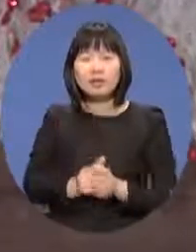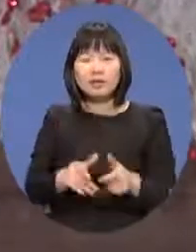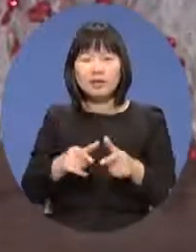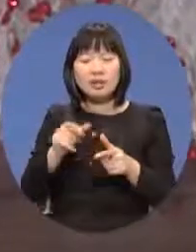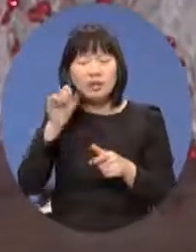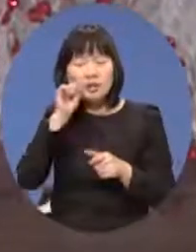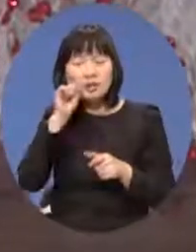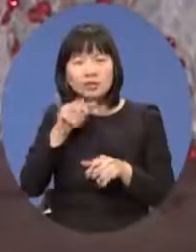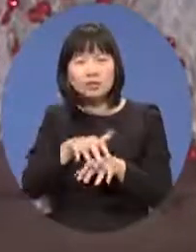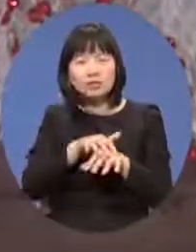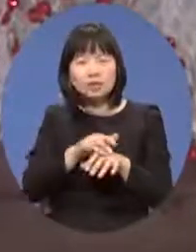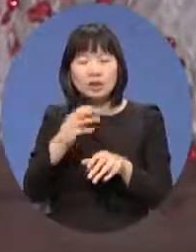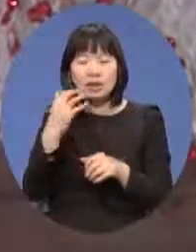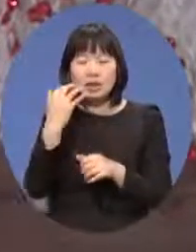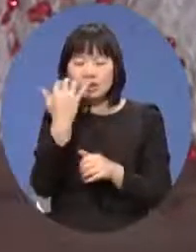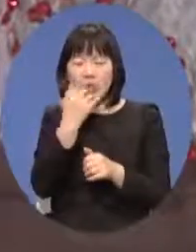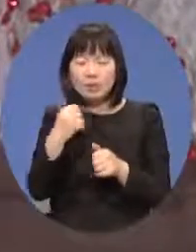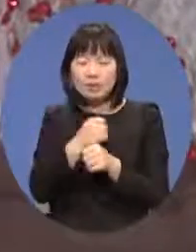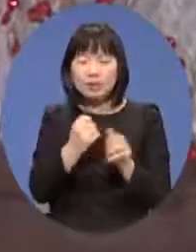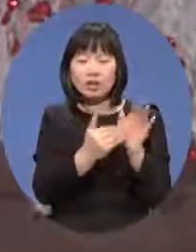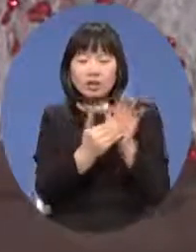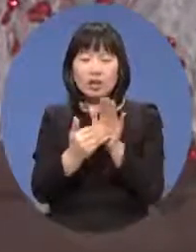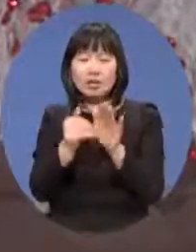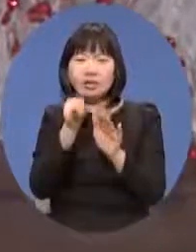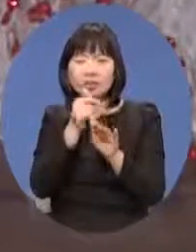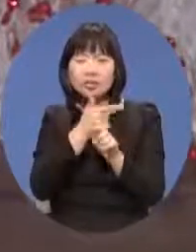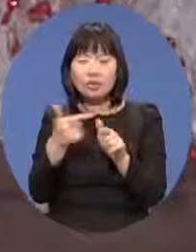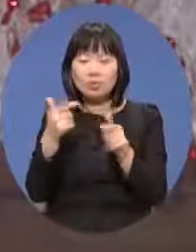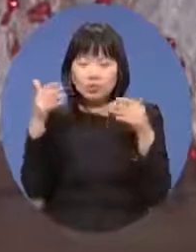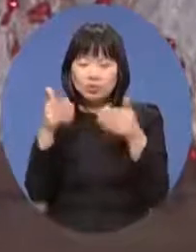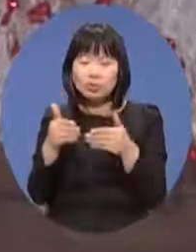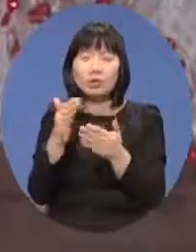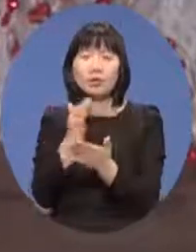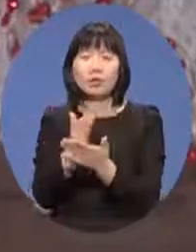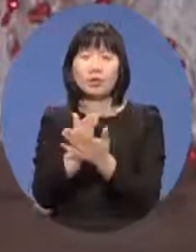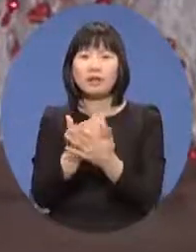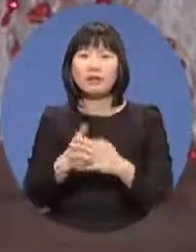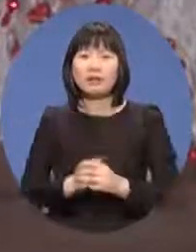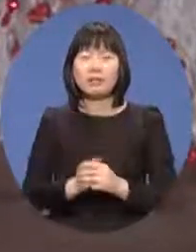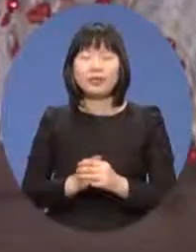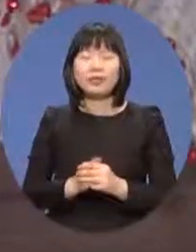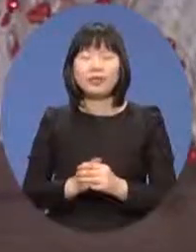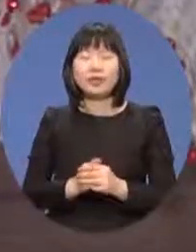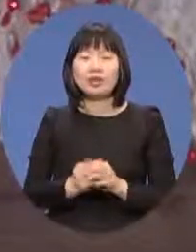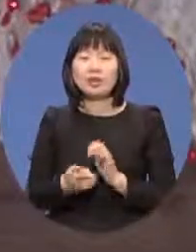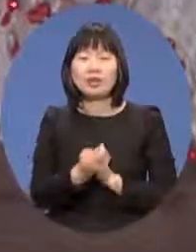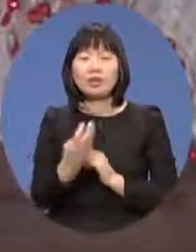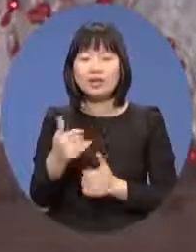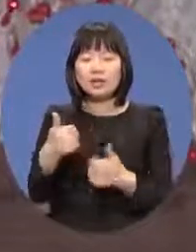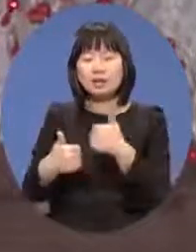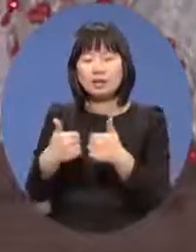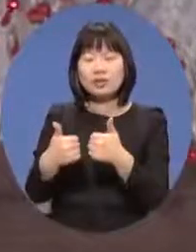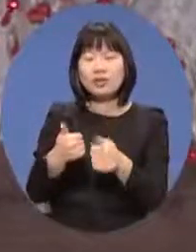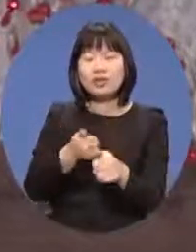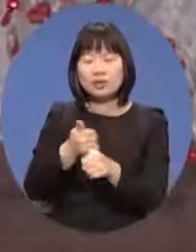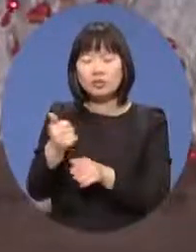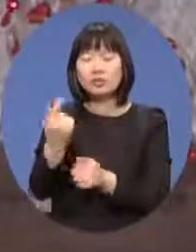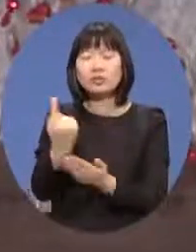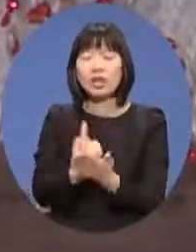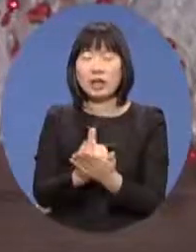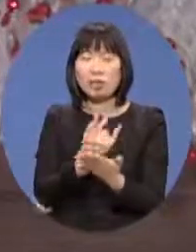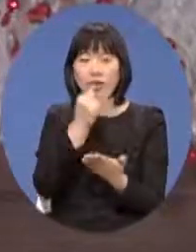구조나 성폭력에 저항하는 거 사실은 거기에 너무 초점이 맞춰지는 게 아니라 몇백 대 일의 경쟁 을 뚫고 나온